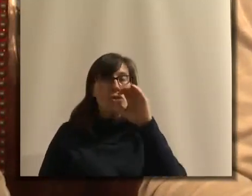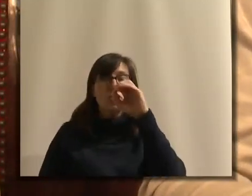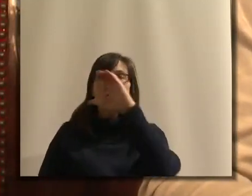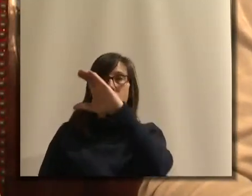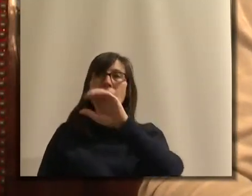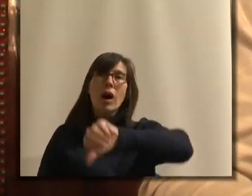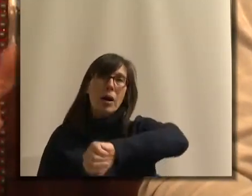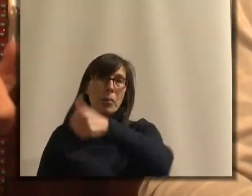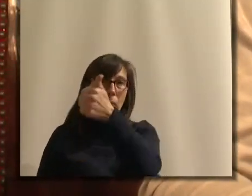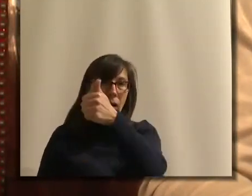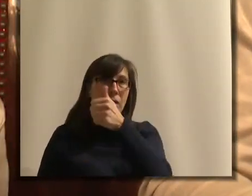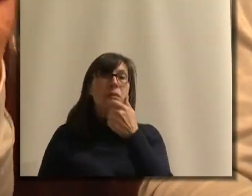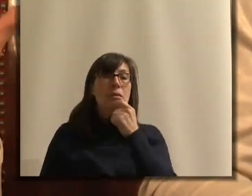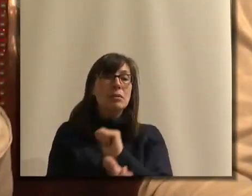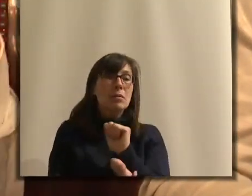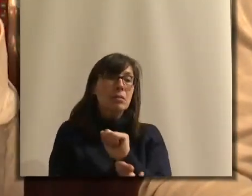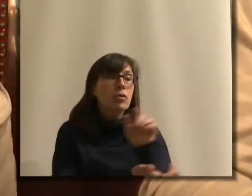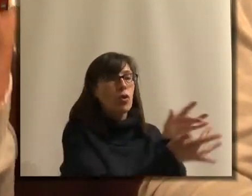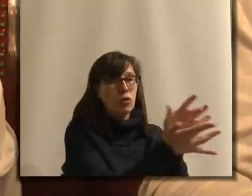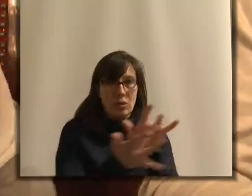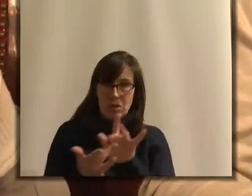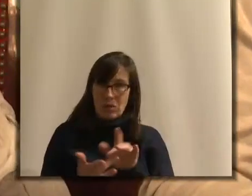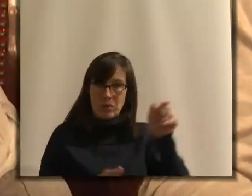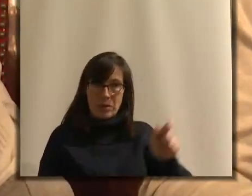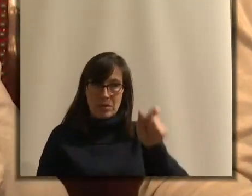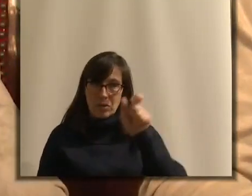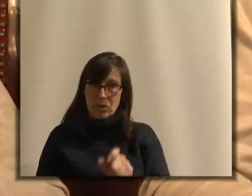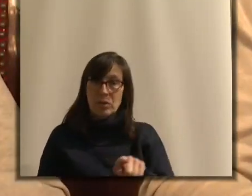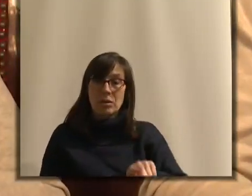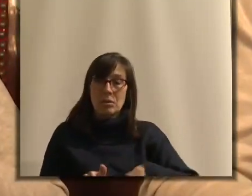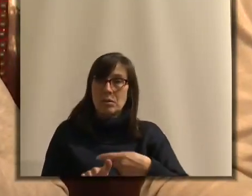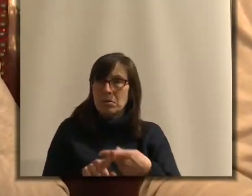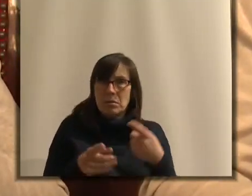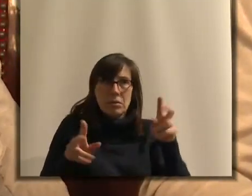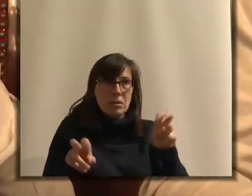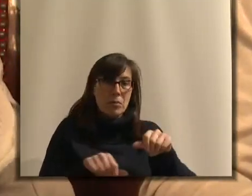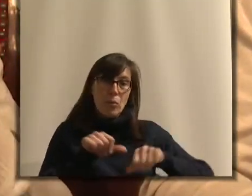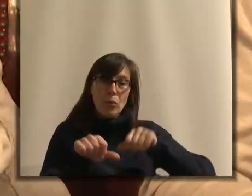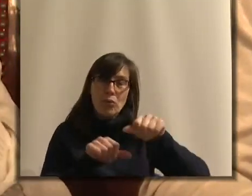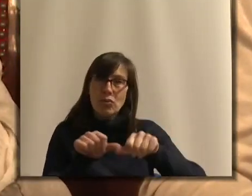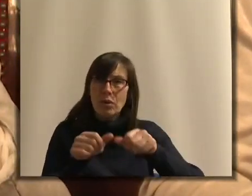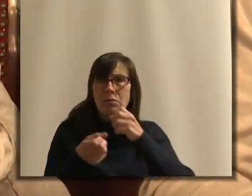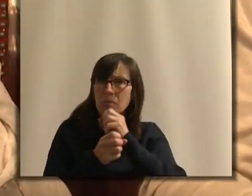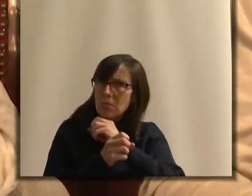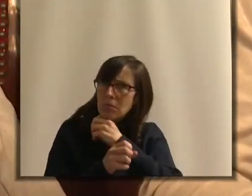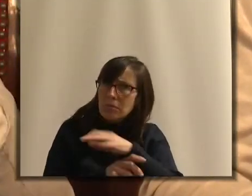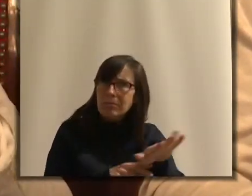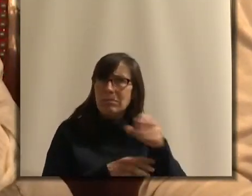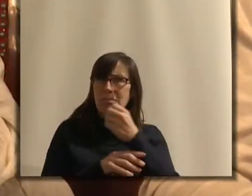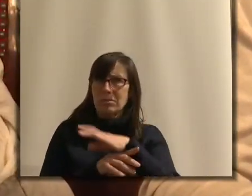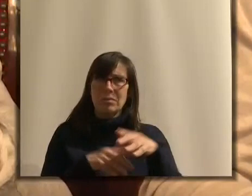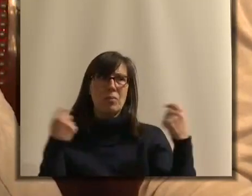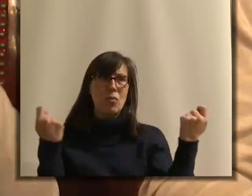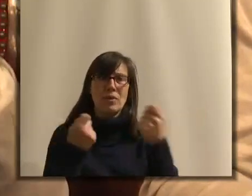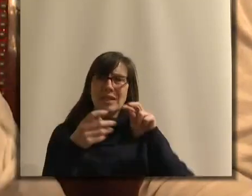persones, doncs, que les propostes de les persones que d'allò, i llavors. I de tot això, evidentment, com qualsevol altre procés, se'n farà publicitat amb tota